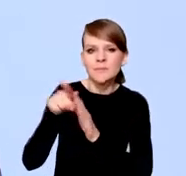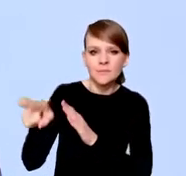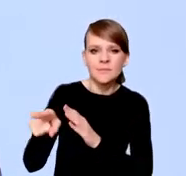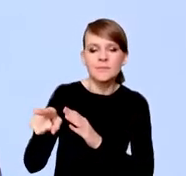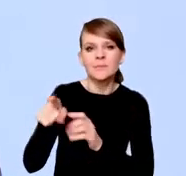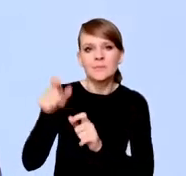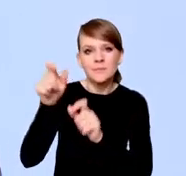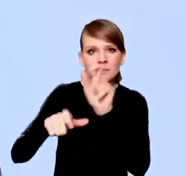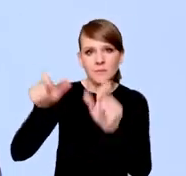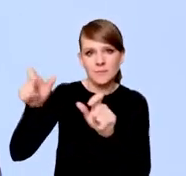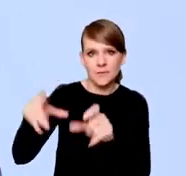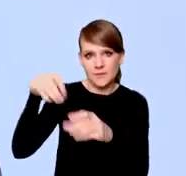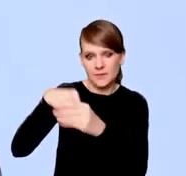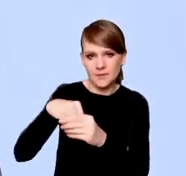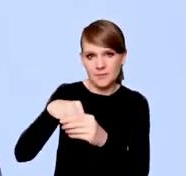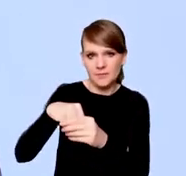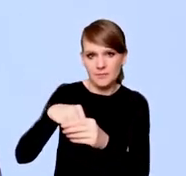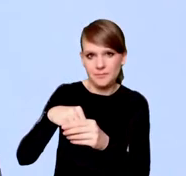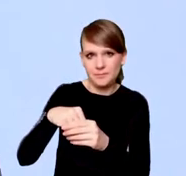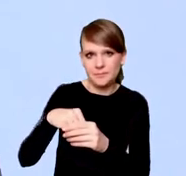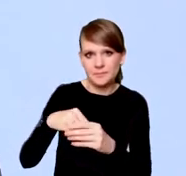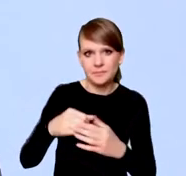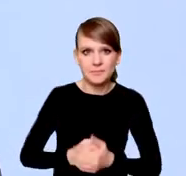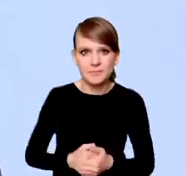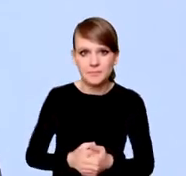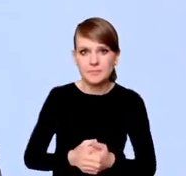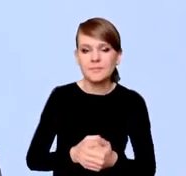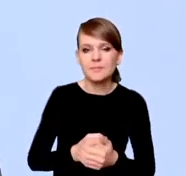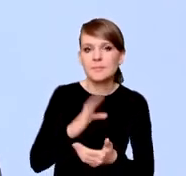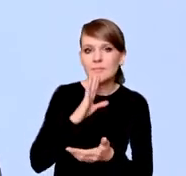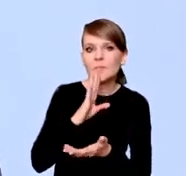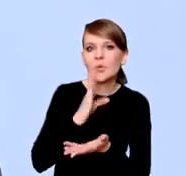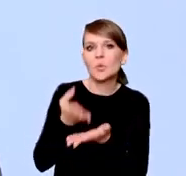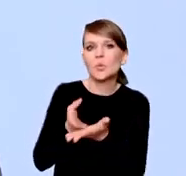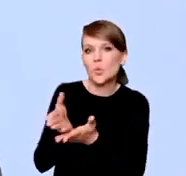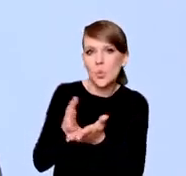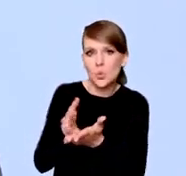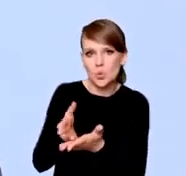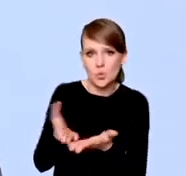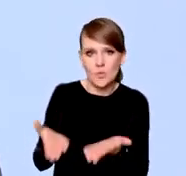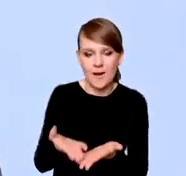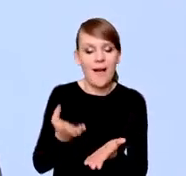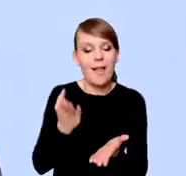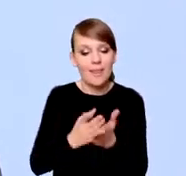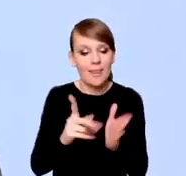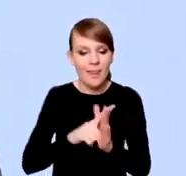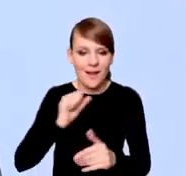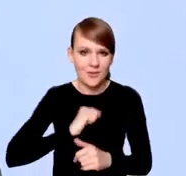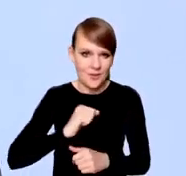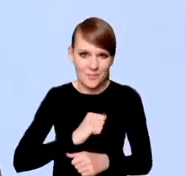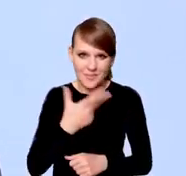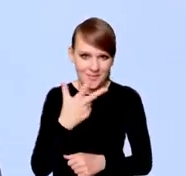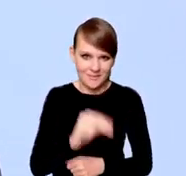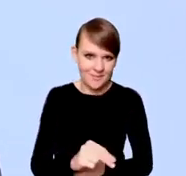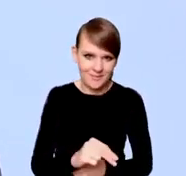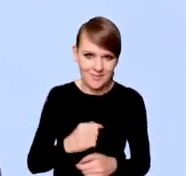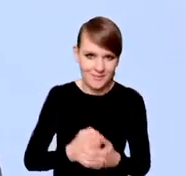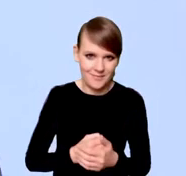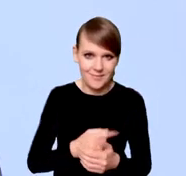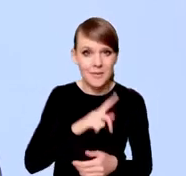interesariuszy. My nie istniejemy tylko i wyłącznie dla siebie, a nawet bym powiedział, w ogóle nie istniejemy dla